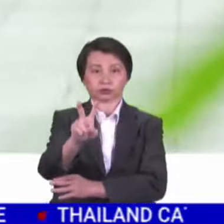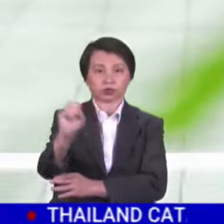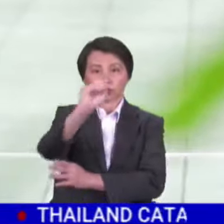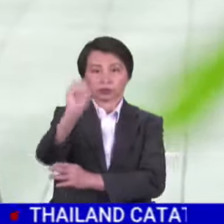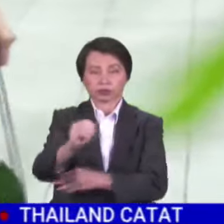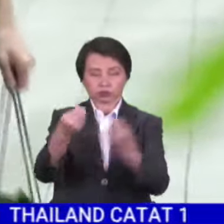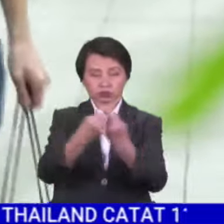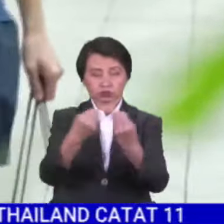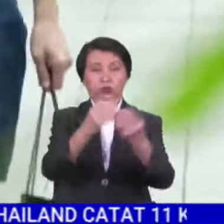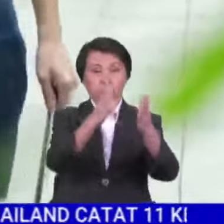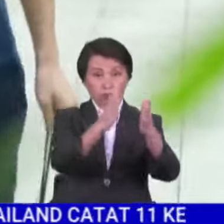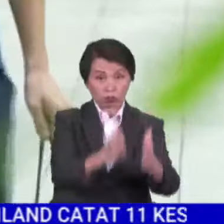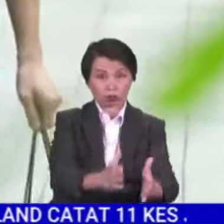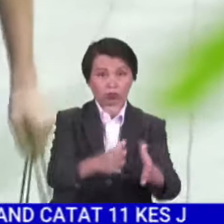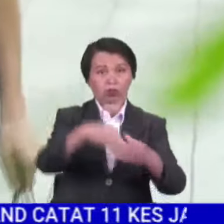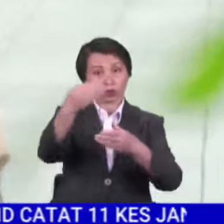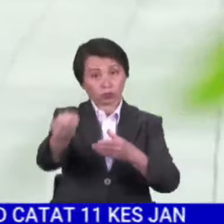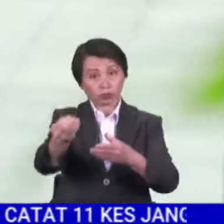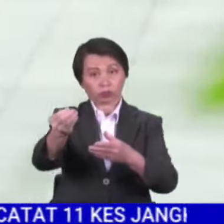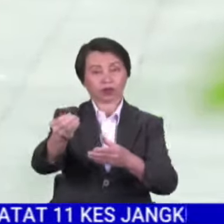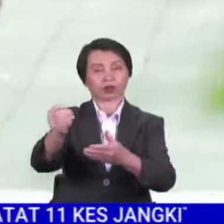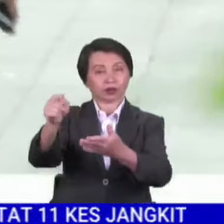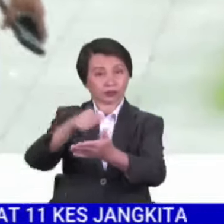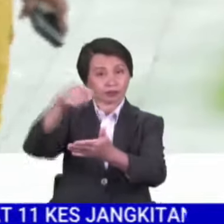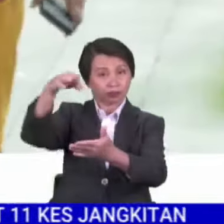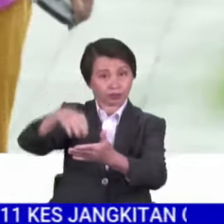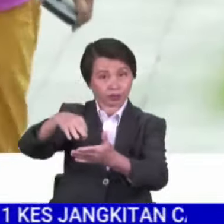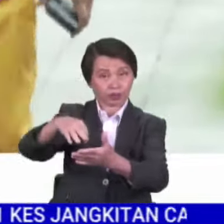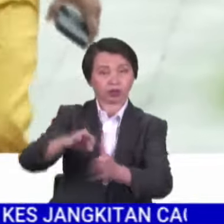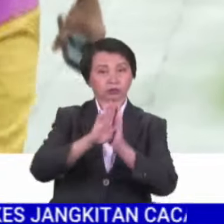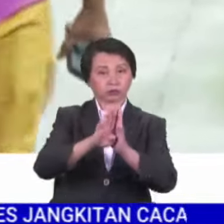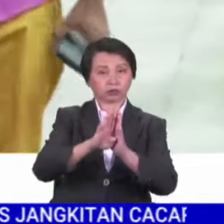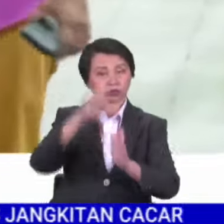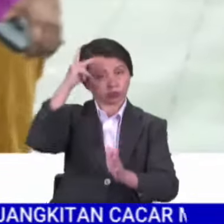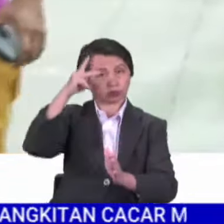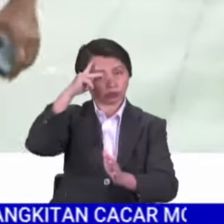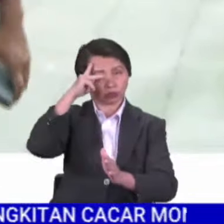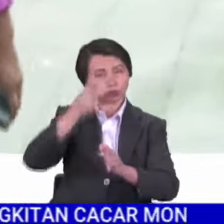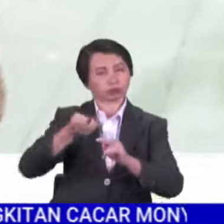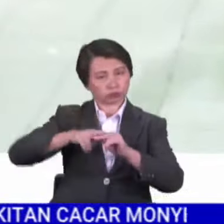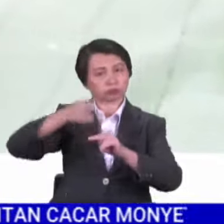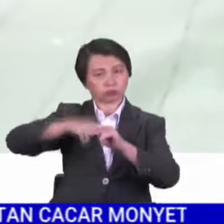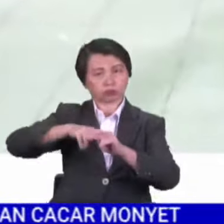82.32% jumlah pengundi yang keluar mengundi. Ini bukti literasi politik semakin